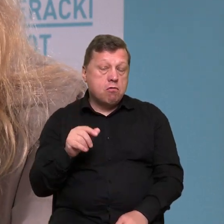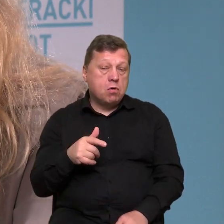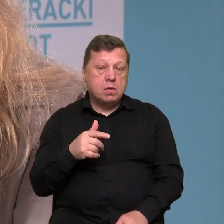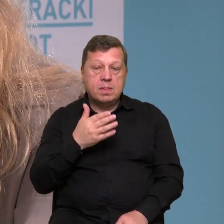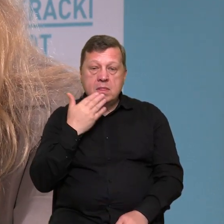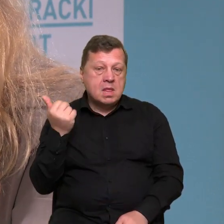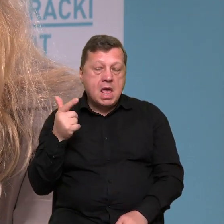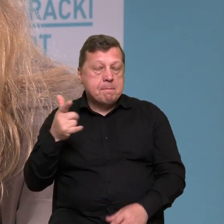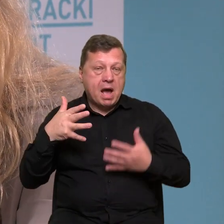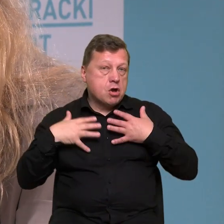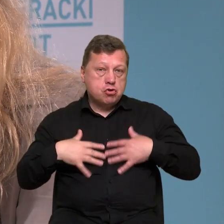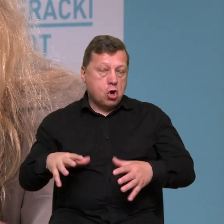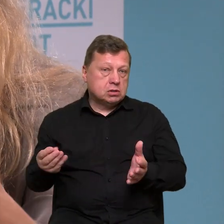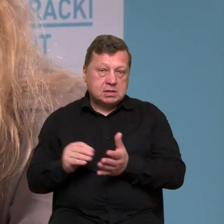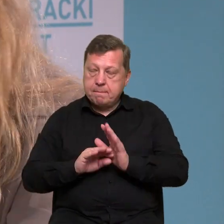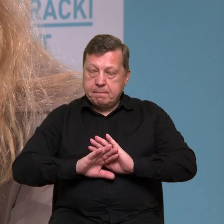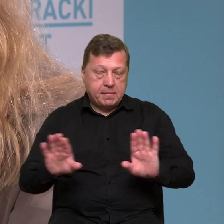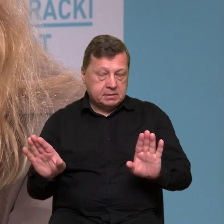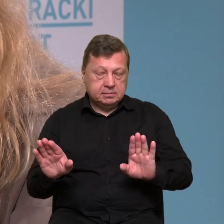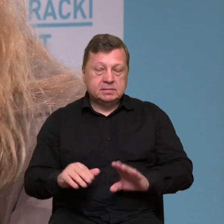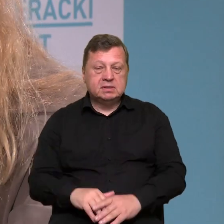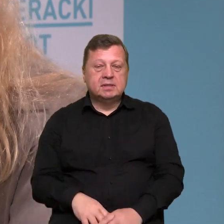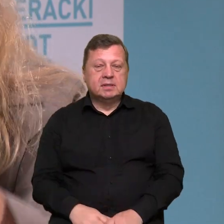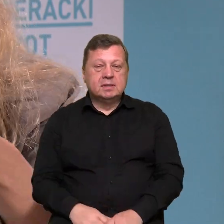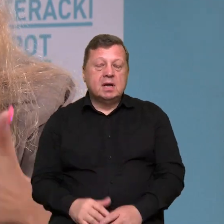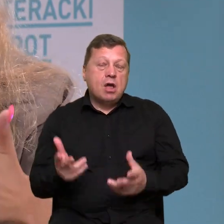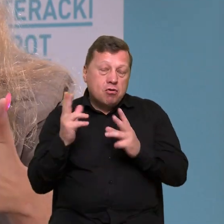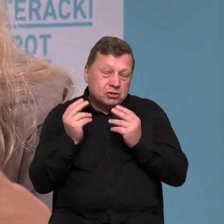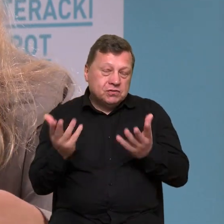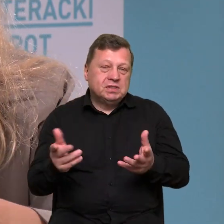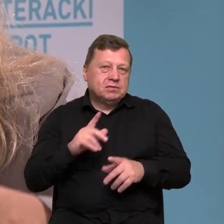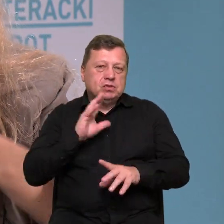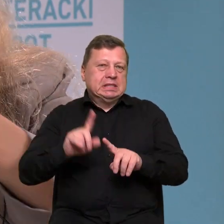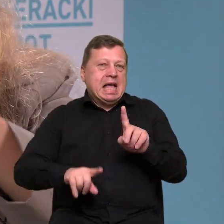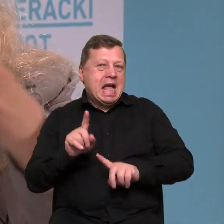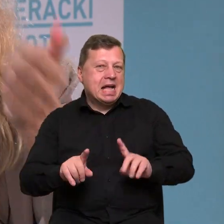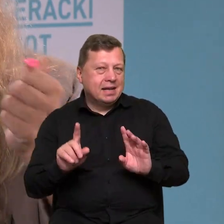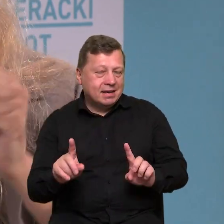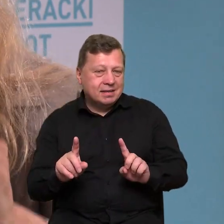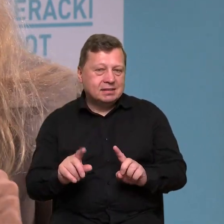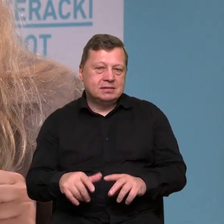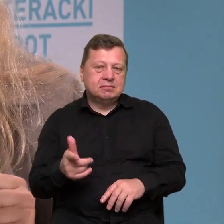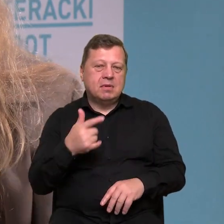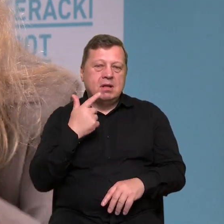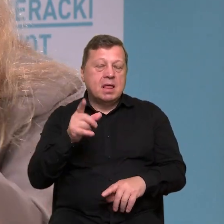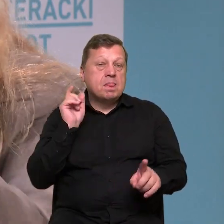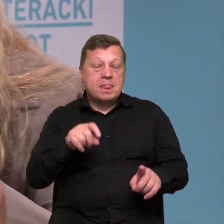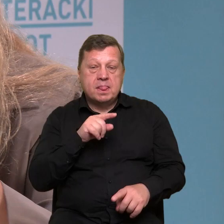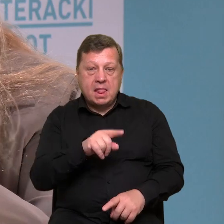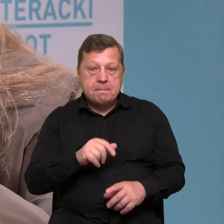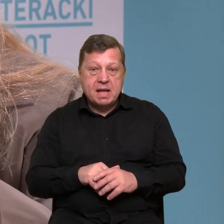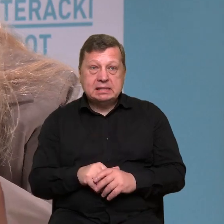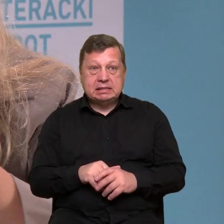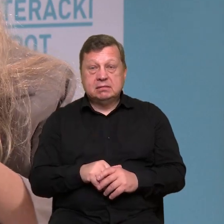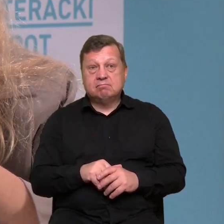takiej przypisanej tożsamości. Oczywiście zależy to też od tego, że w niemieckim byłoby to